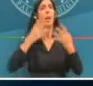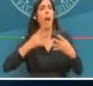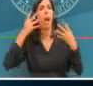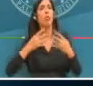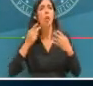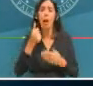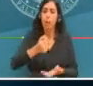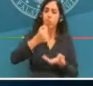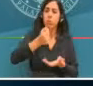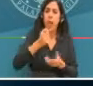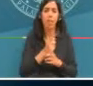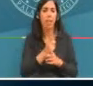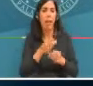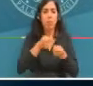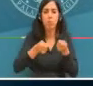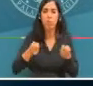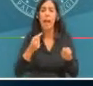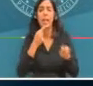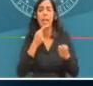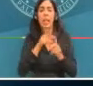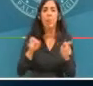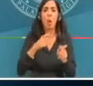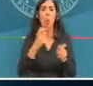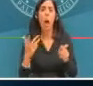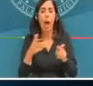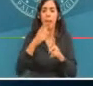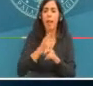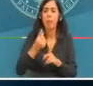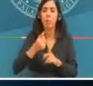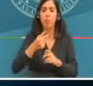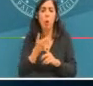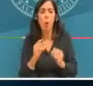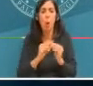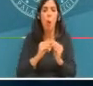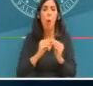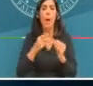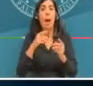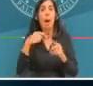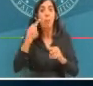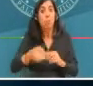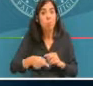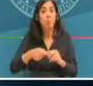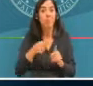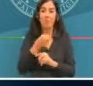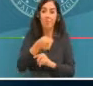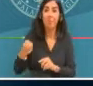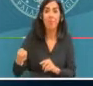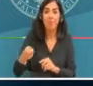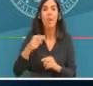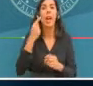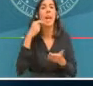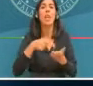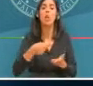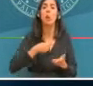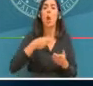associazioni di categoria e io stesso dedicherò questo pomeriggio per sentirli e rassicurarli